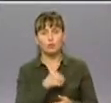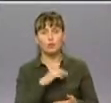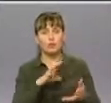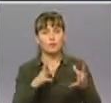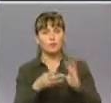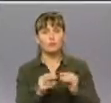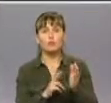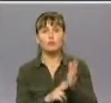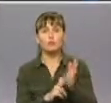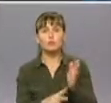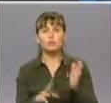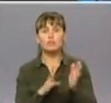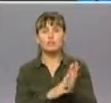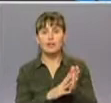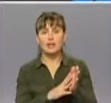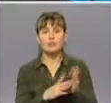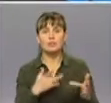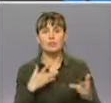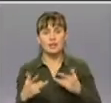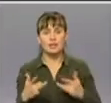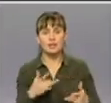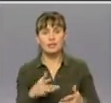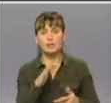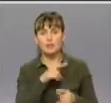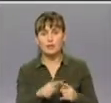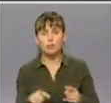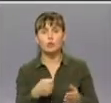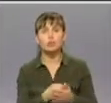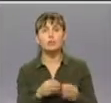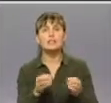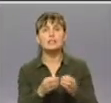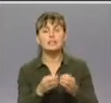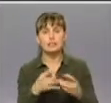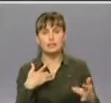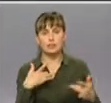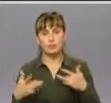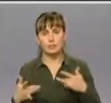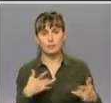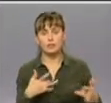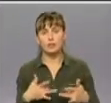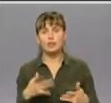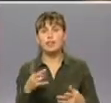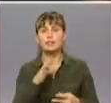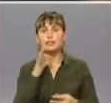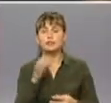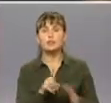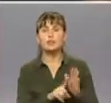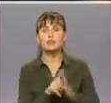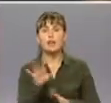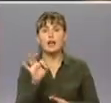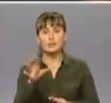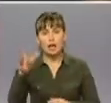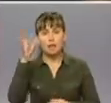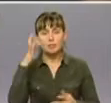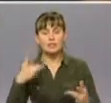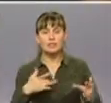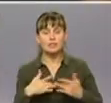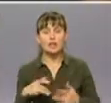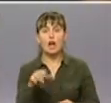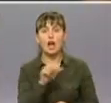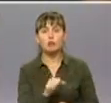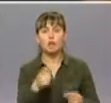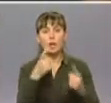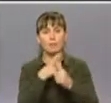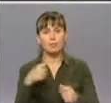же в 89-м театральном сезоне планируется до 10 премьерных спектаклей. Стоит отметить, что в начале октября Академический театр Уэзова